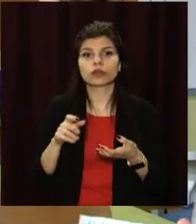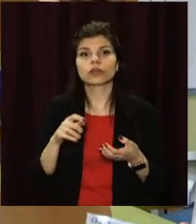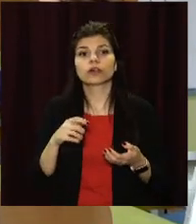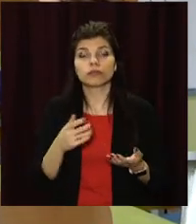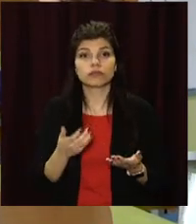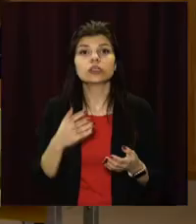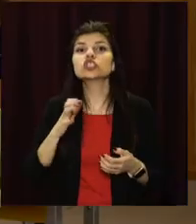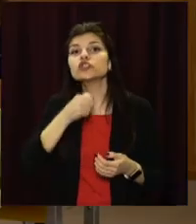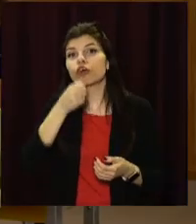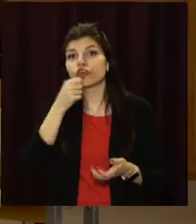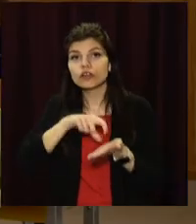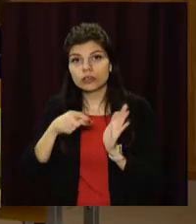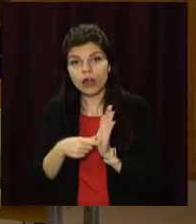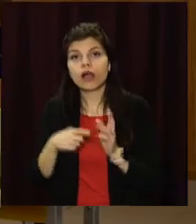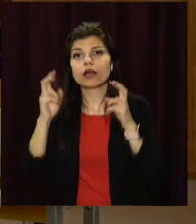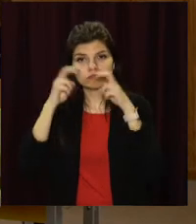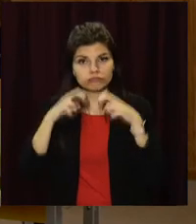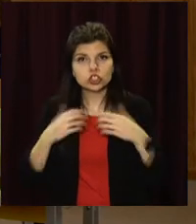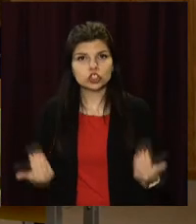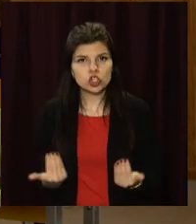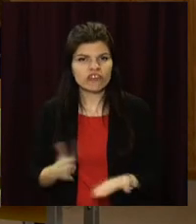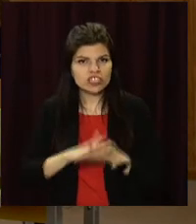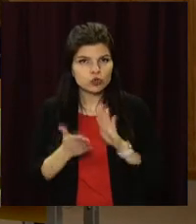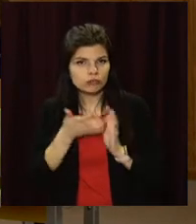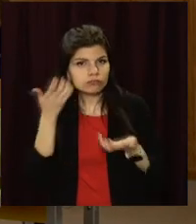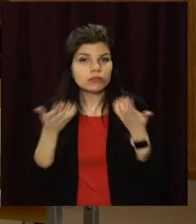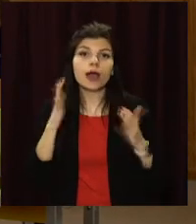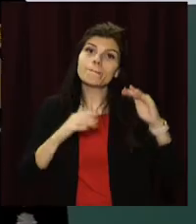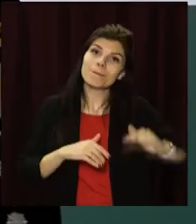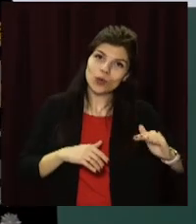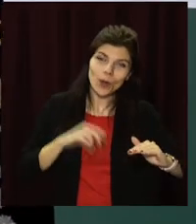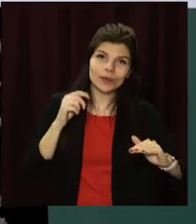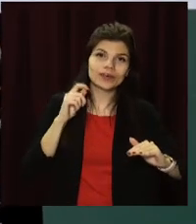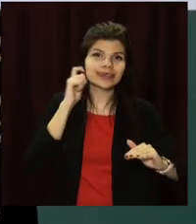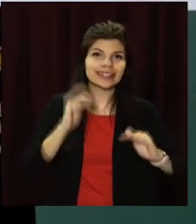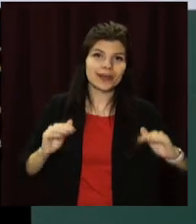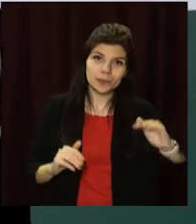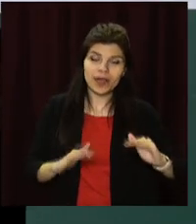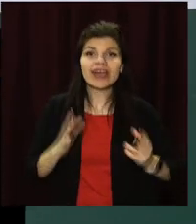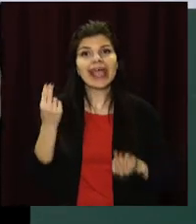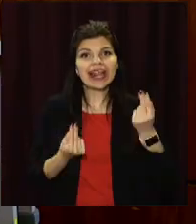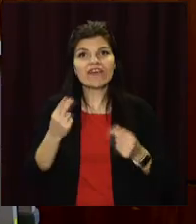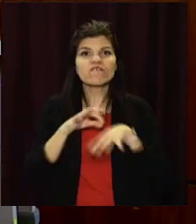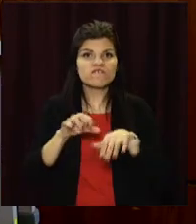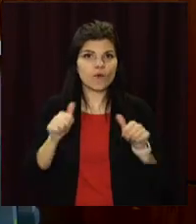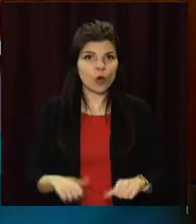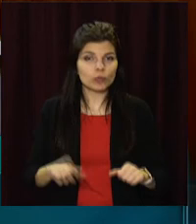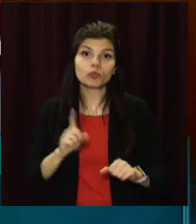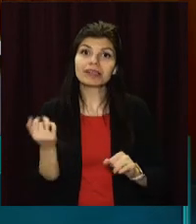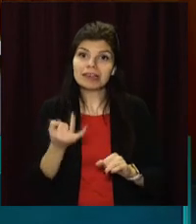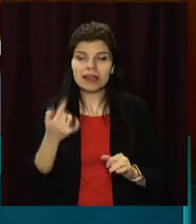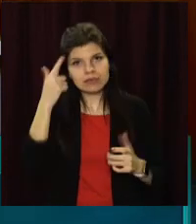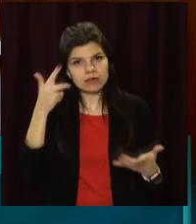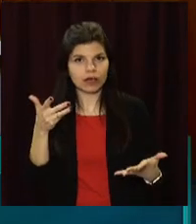розбирають конкретні життєві ситуації, з молодшими зустрічі проходять в ігровій формі, аби було цікаво і зрозуміло. Твоя